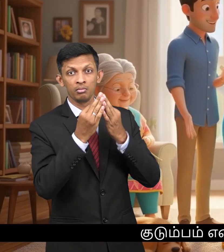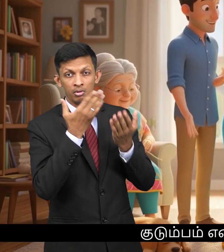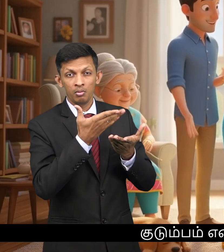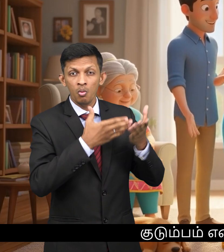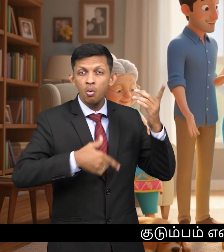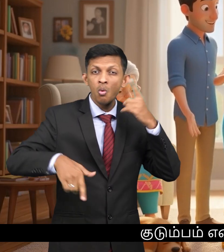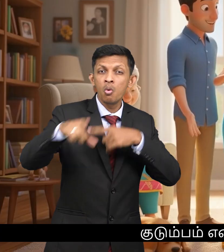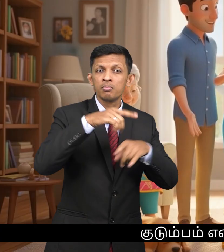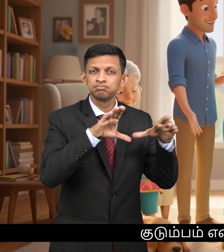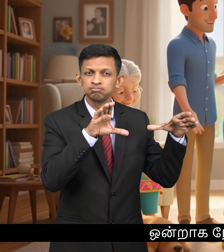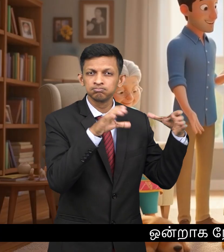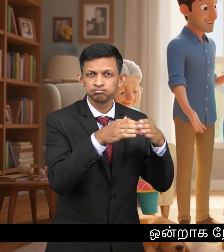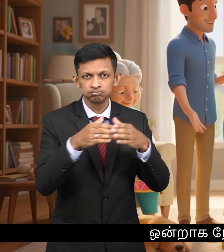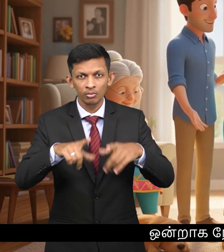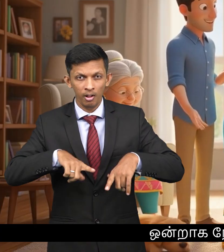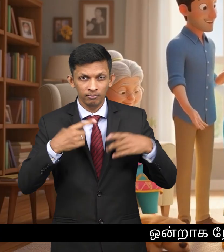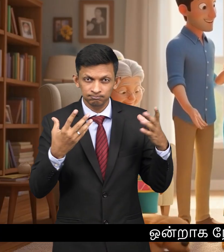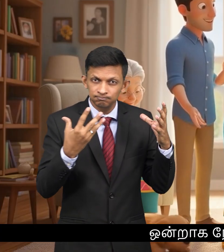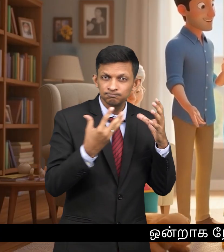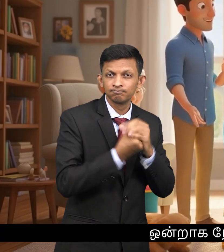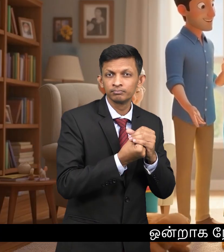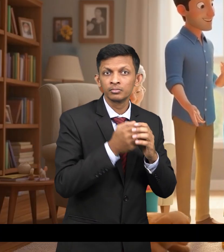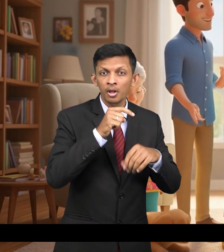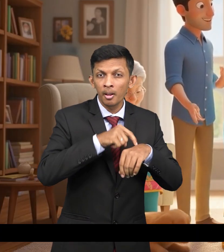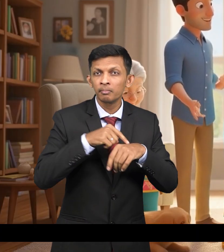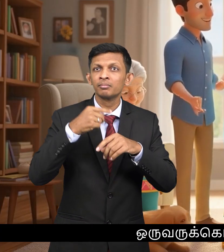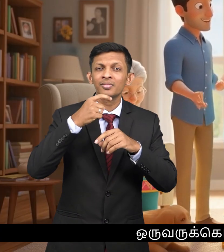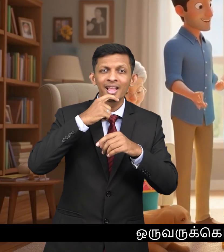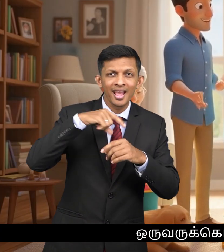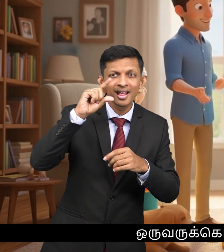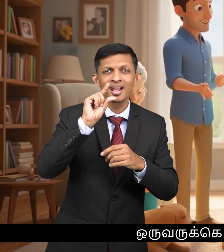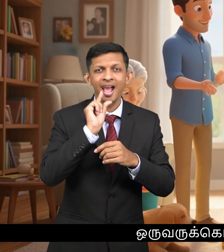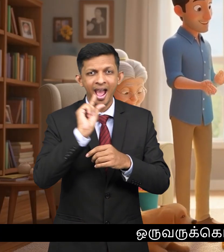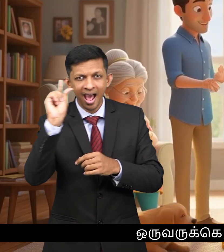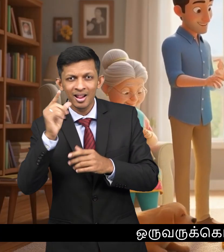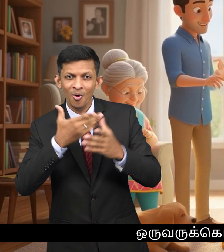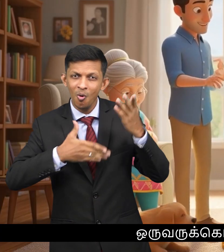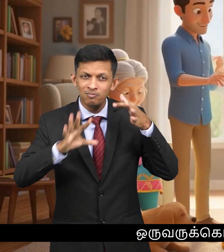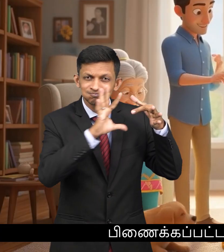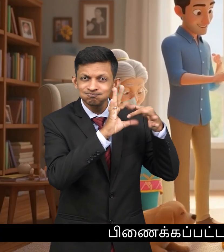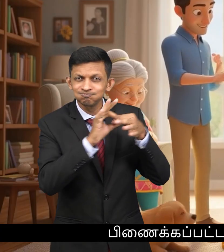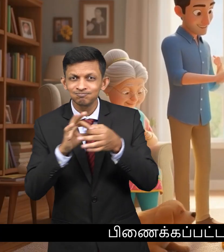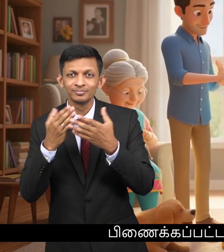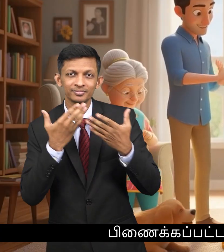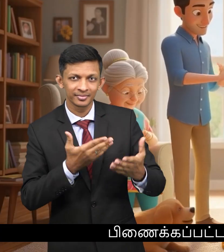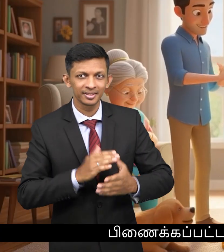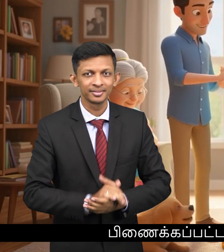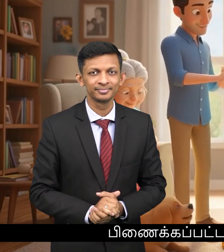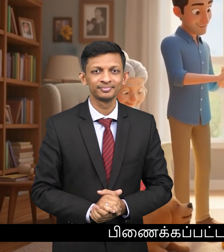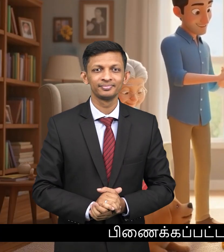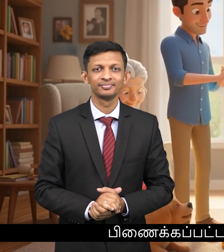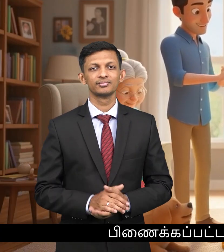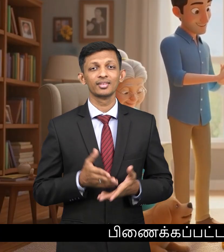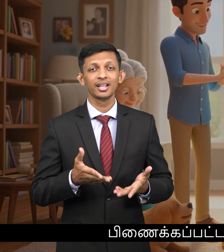குடும்பம் என்பது ஒன்றாக வாழும், ஒன்றாகும் நேரத்தை செலவிடும் மற்றும் ஒருவருக்கொருவர் உறவு முறையில் பிணைக்கப்பட்ட மக்களின்